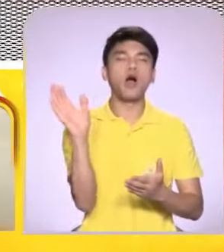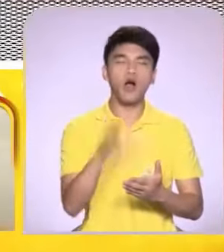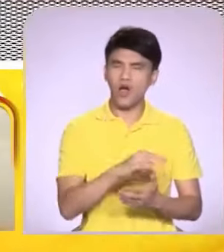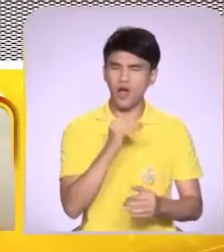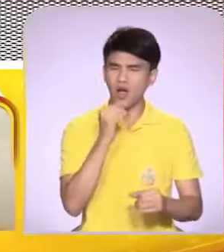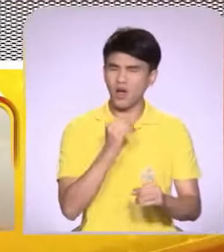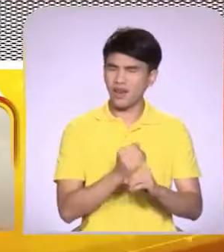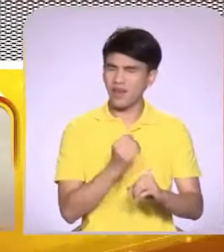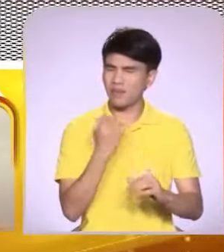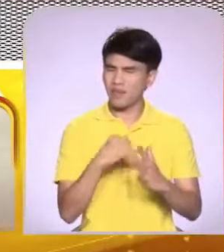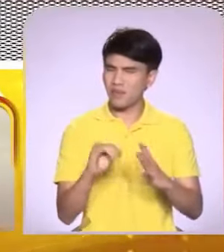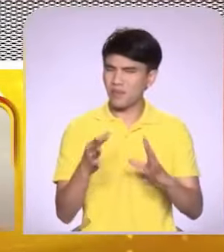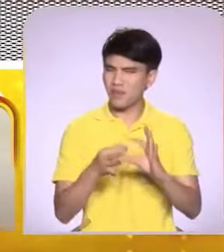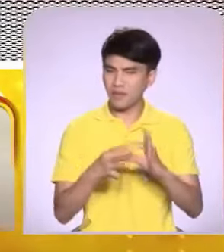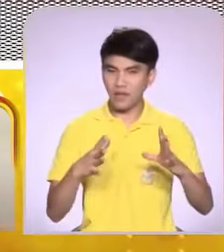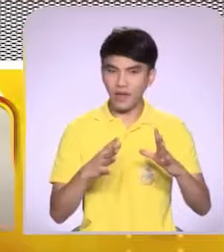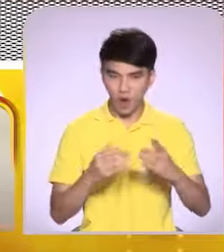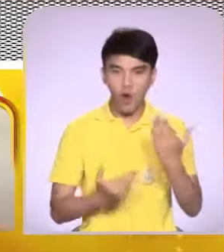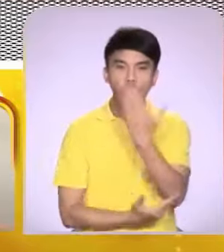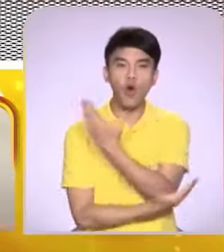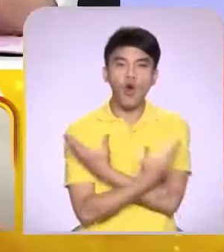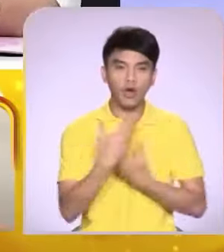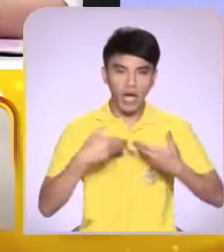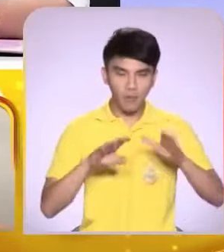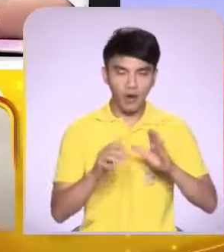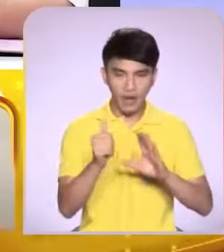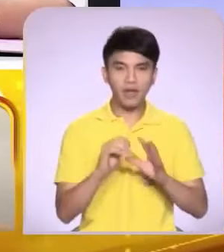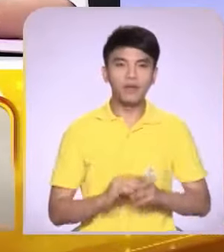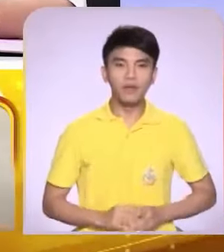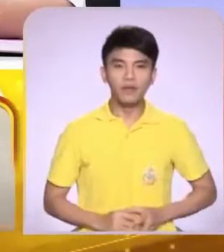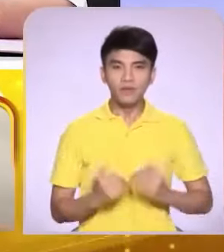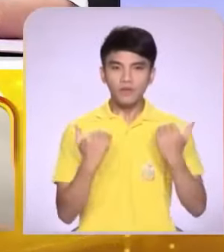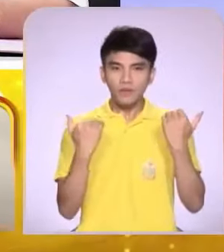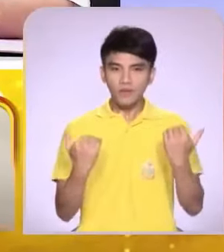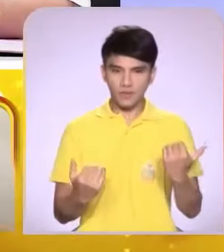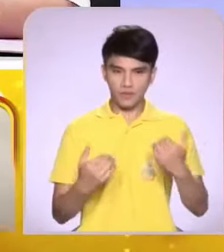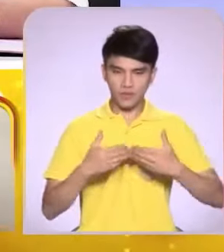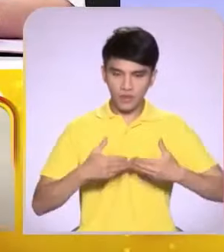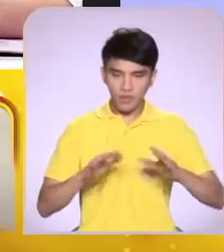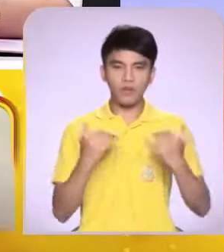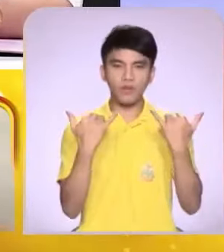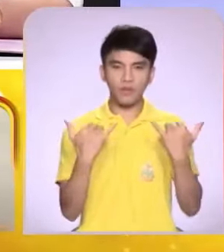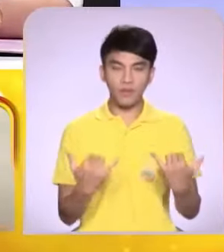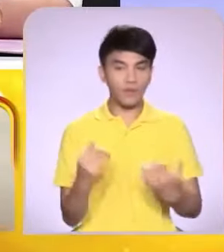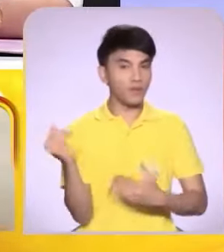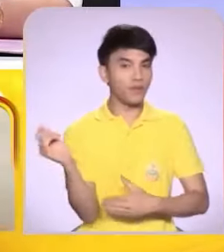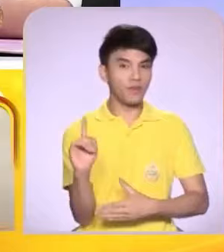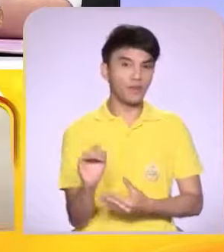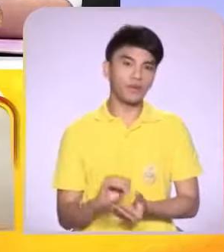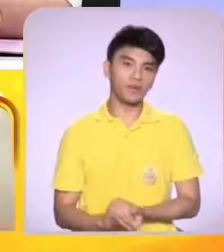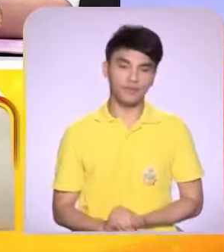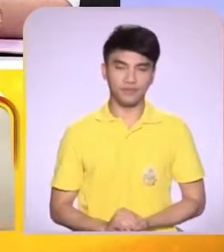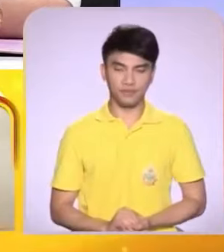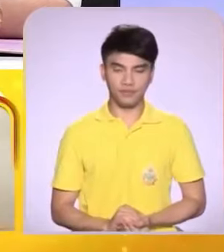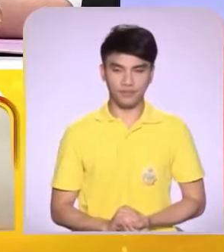ไม่ได้เกี่ยวข้องอย่างเงี้ยถึงจะมีโอกาสได้ปล่อยตัวชั่วคราวดังนั้นสำหรับดุลพินิจของการปล่อยตัวชั่วคราวท่านผู้ชมครับจาก